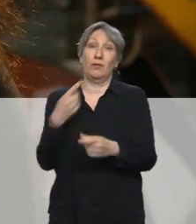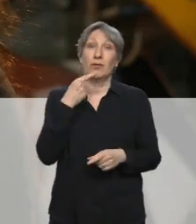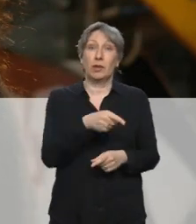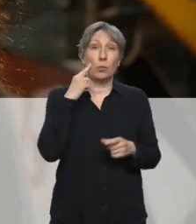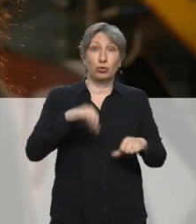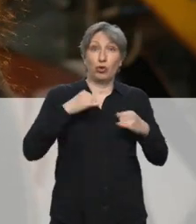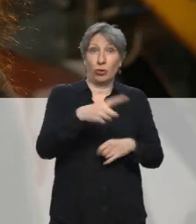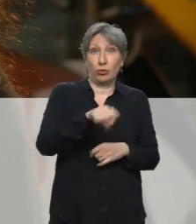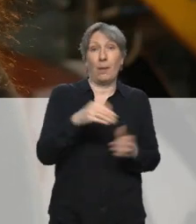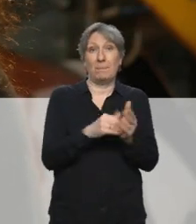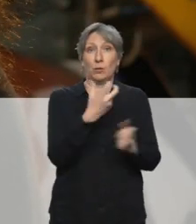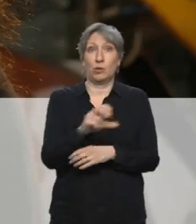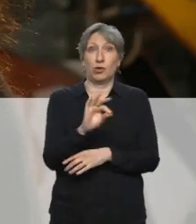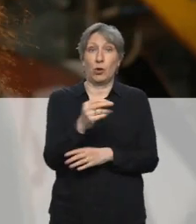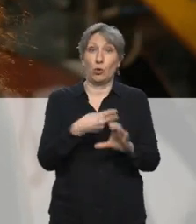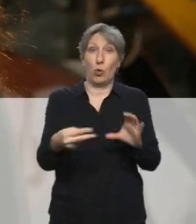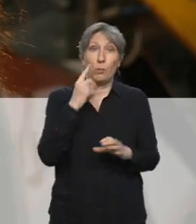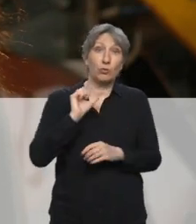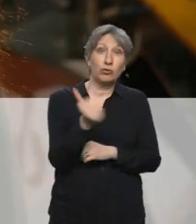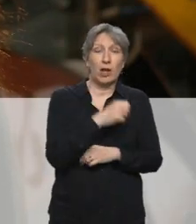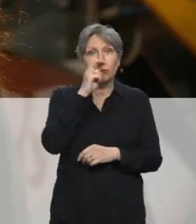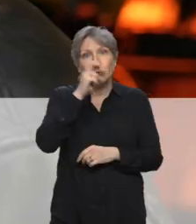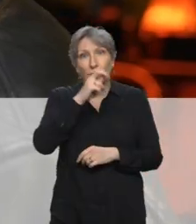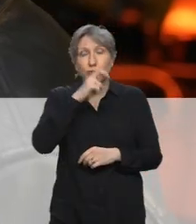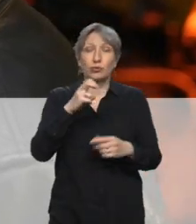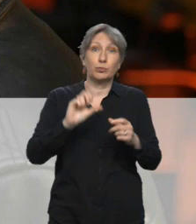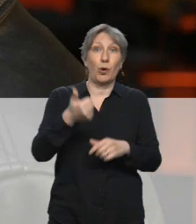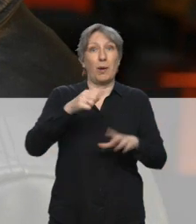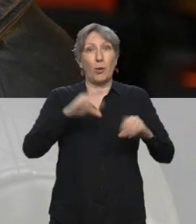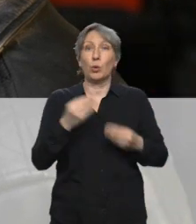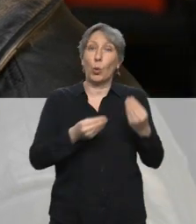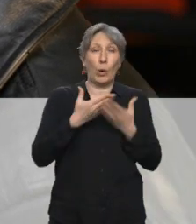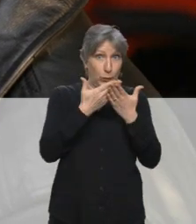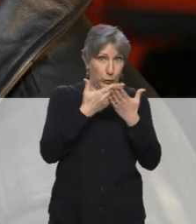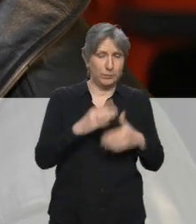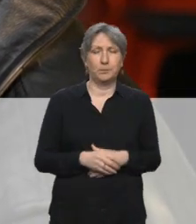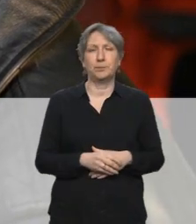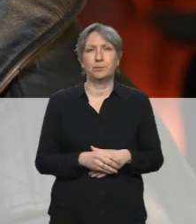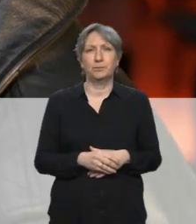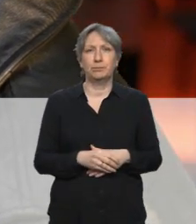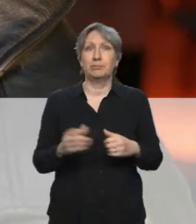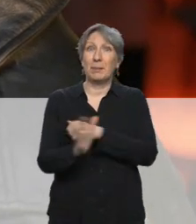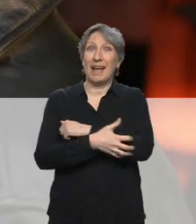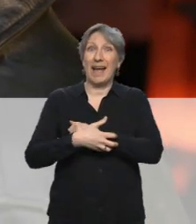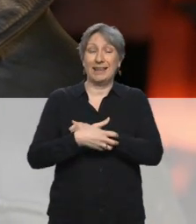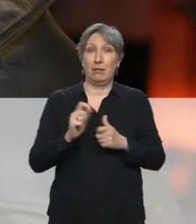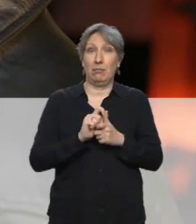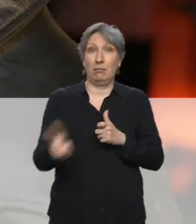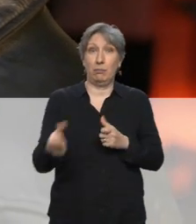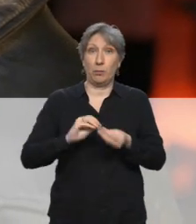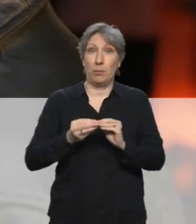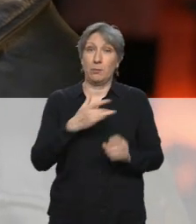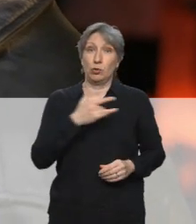350 euros pour chaque jeune qui fait ses études ou recherche un premier emploi. Puisque la précarité implique un moins bon accès à la santé,